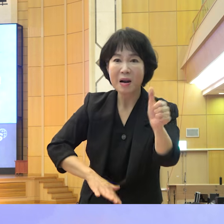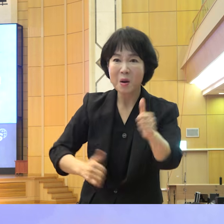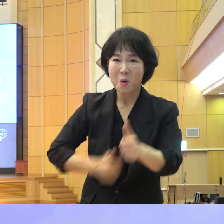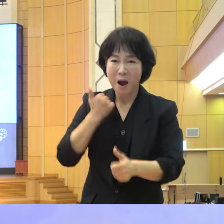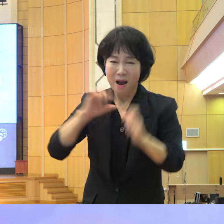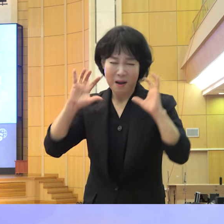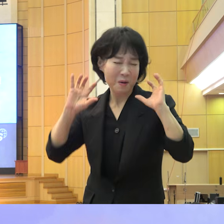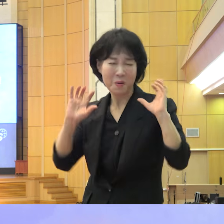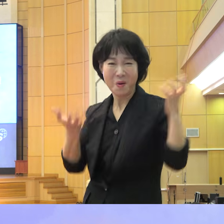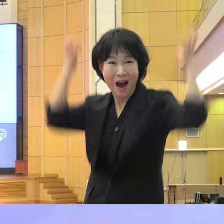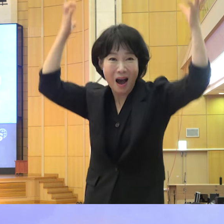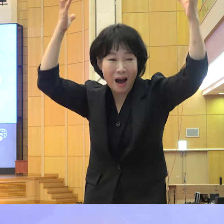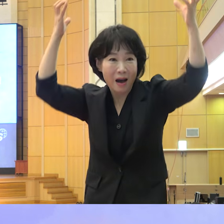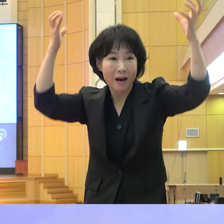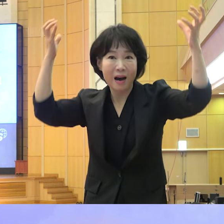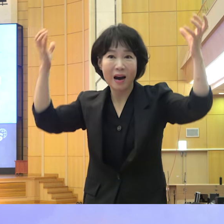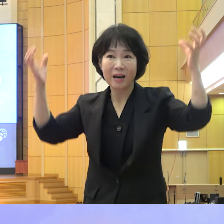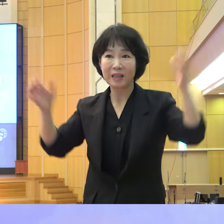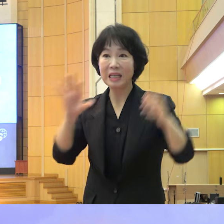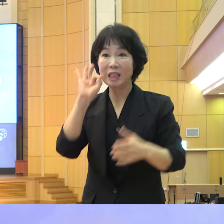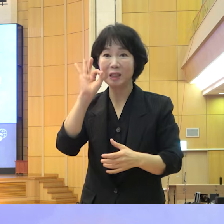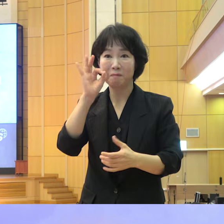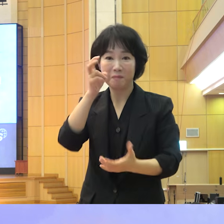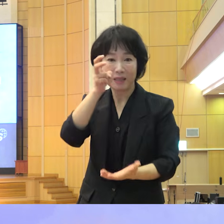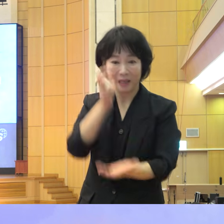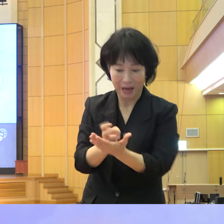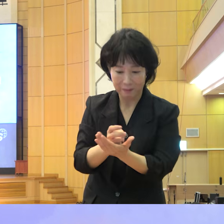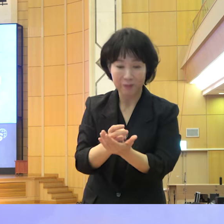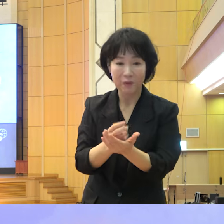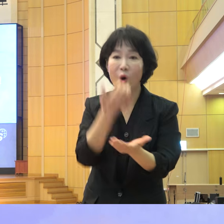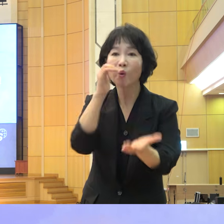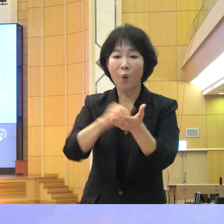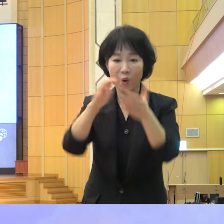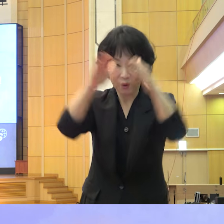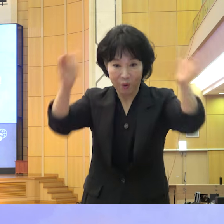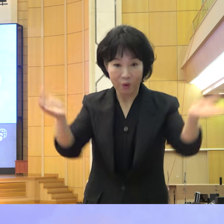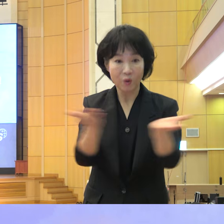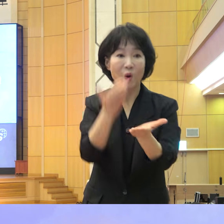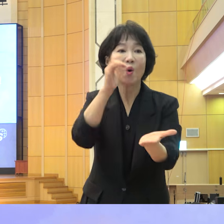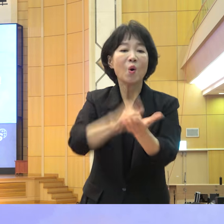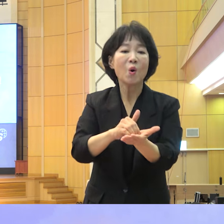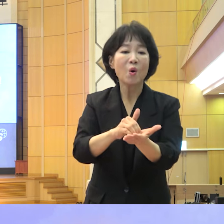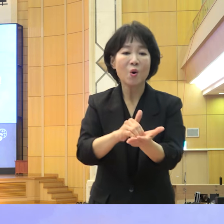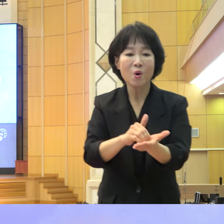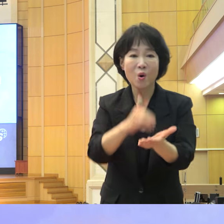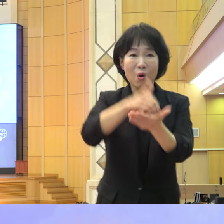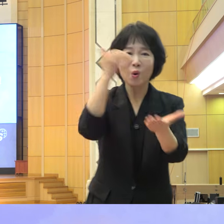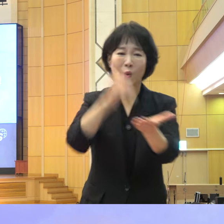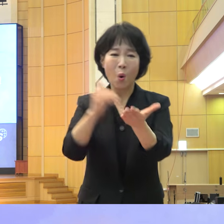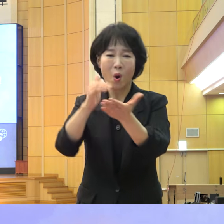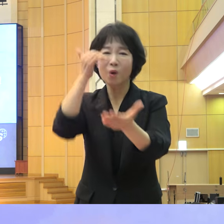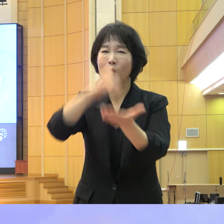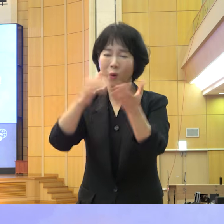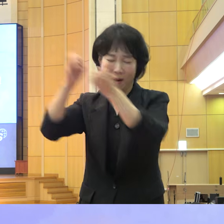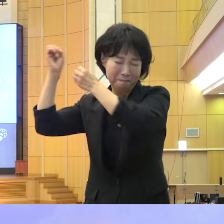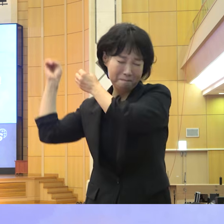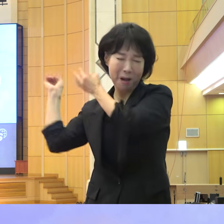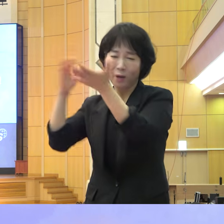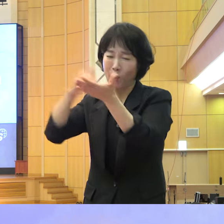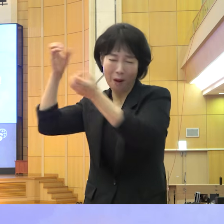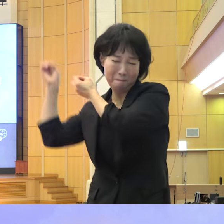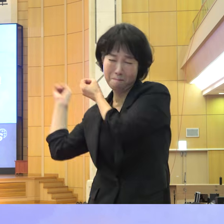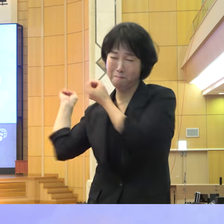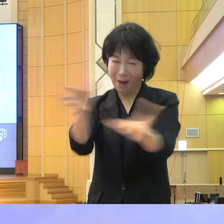노하여 손에서 그 판들을, 이 말은 10계명 두돌판 판들을 산 아래로 던져